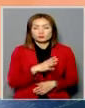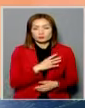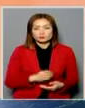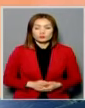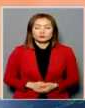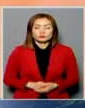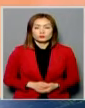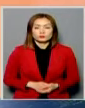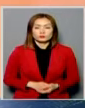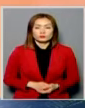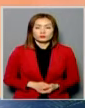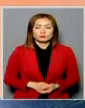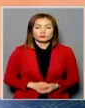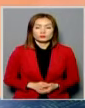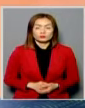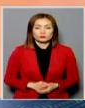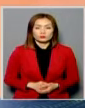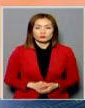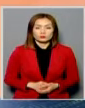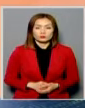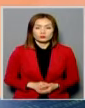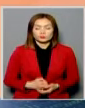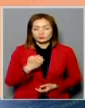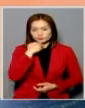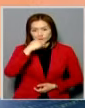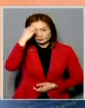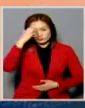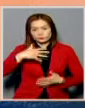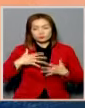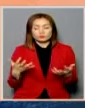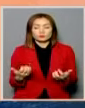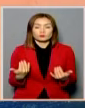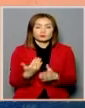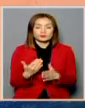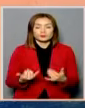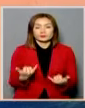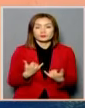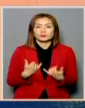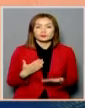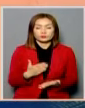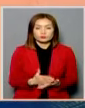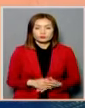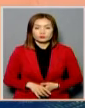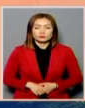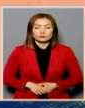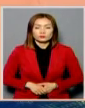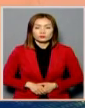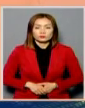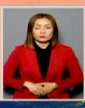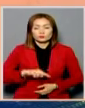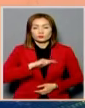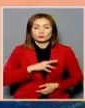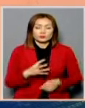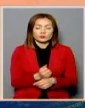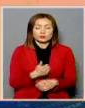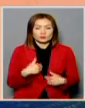жатыр. Мың алғыс, енді көп-көп рахмет деймін осындай мұқтаж жандарға көмектесіп отырғандарына. Енді жұмыстарына